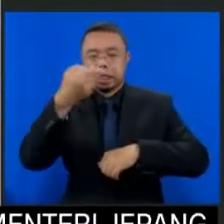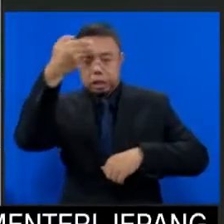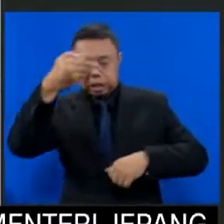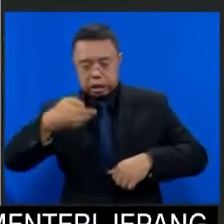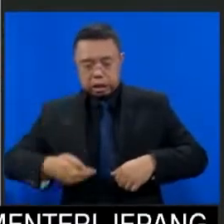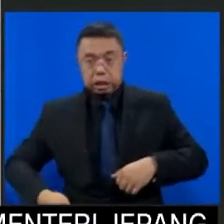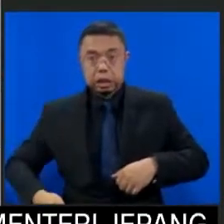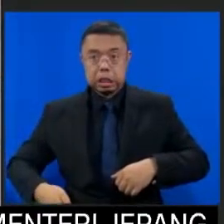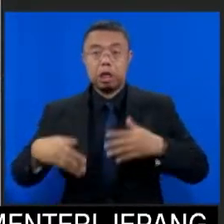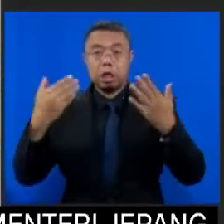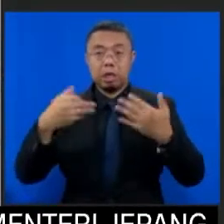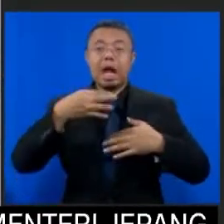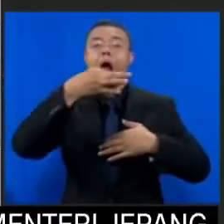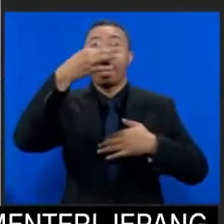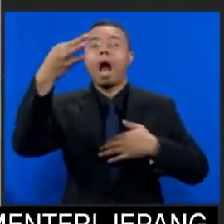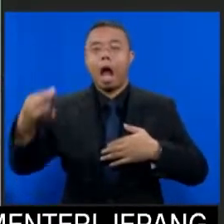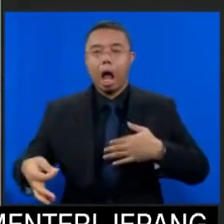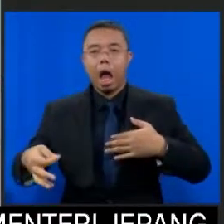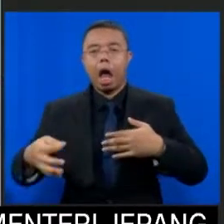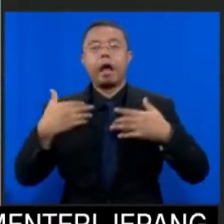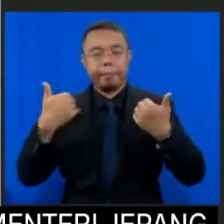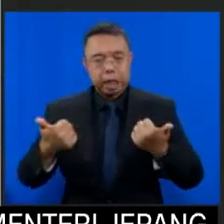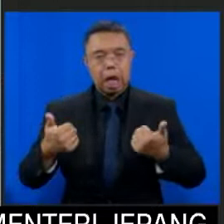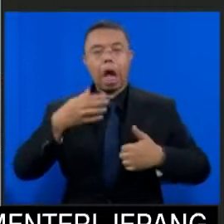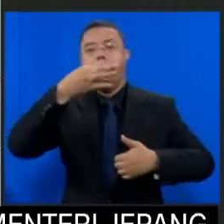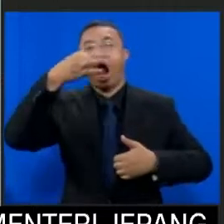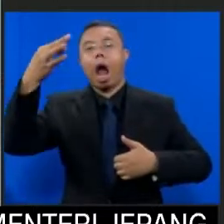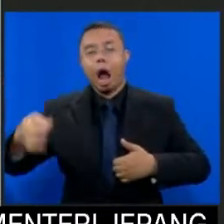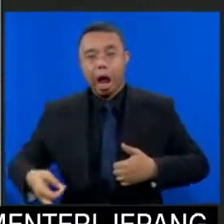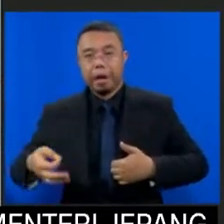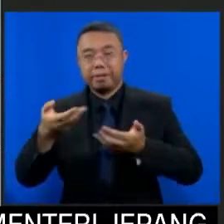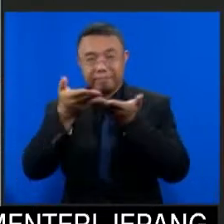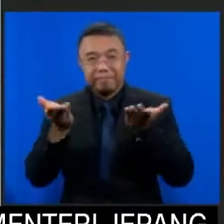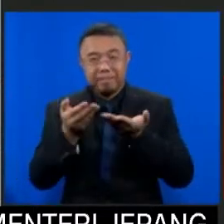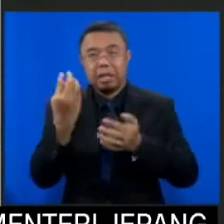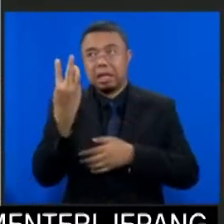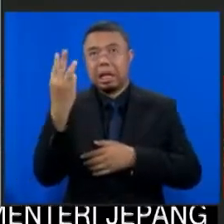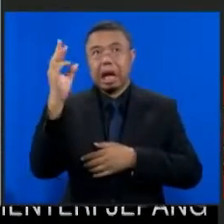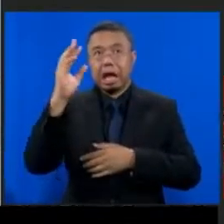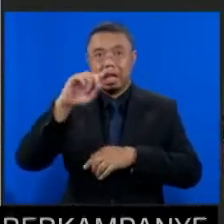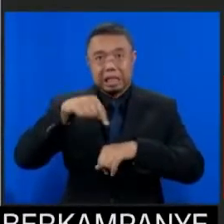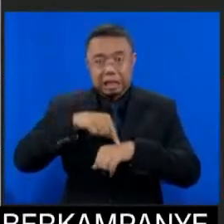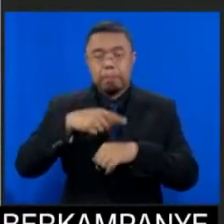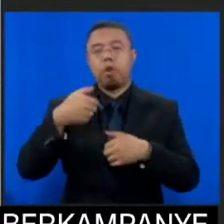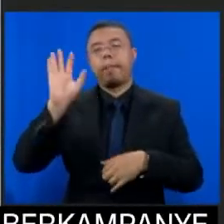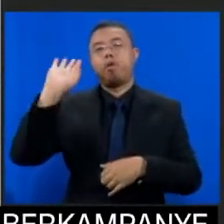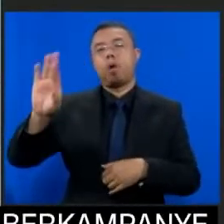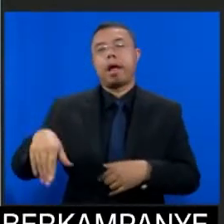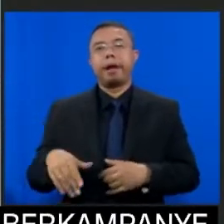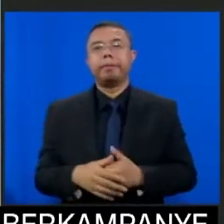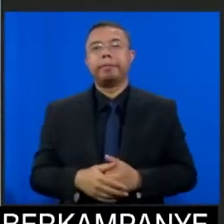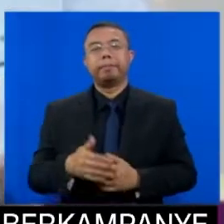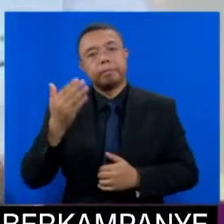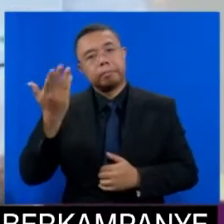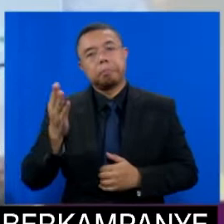kondisi pasien usai tindakan. Setelah berhasil mengangkat jarum pentol dan pemantauan selama 3 jam, pasien akhirnya diperbolehkan pulang karena